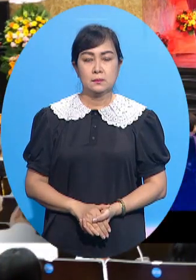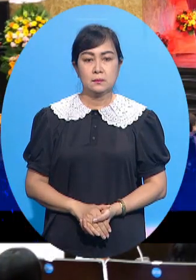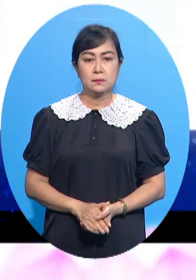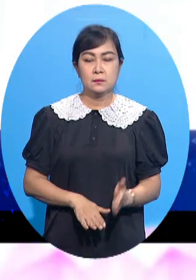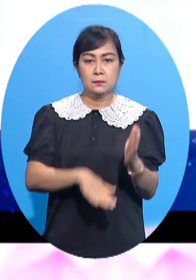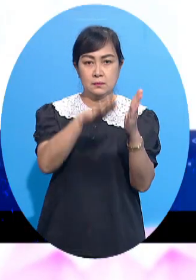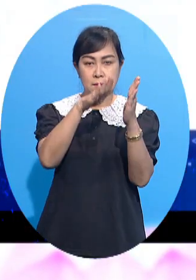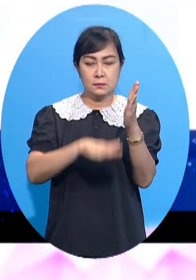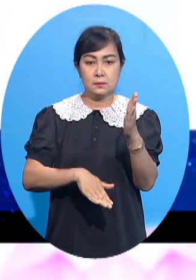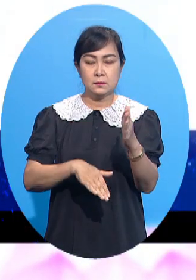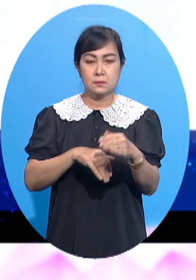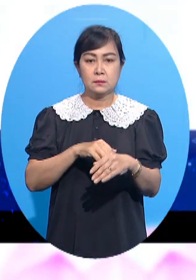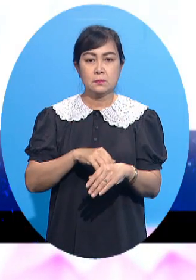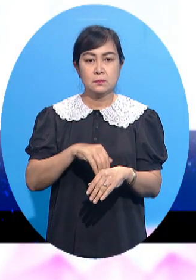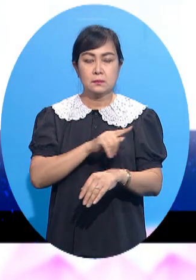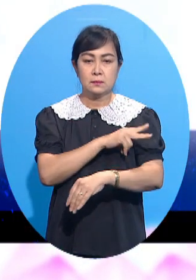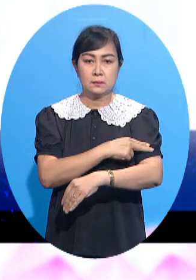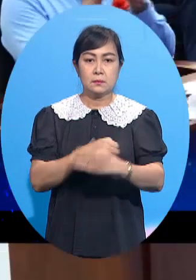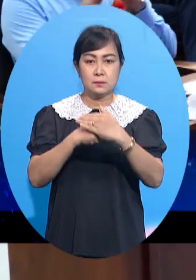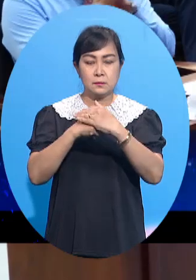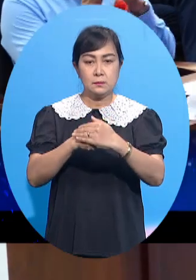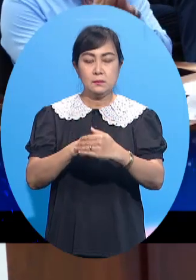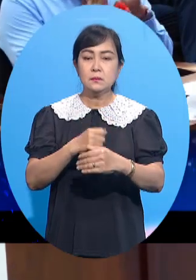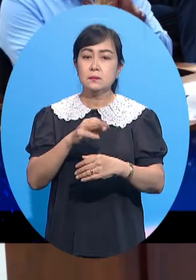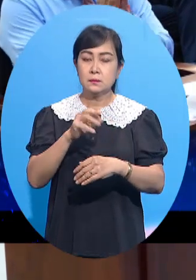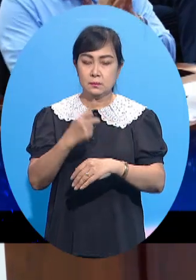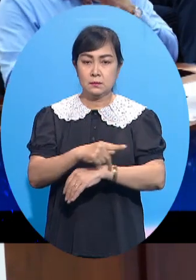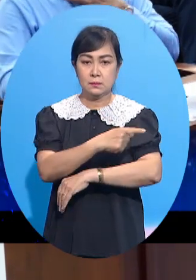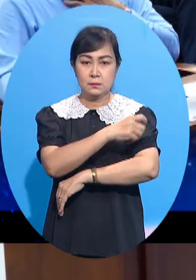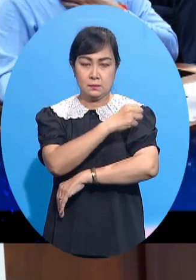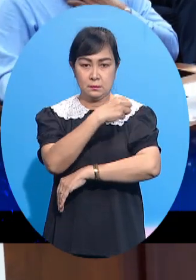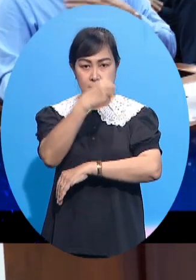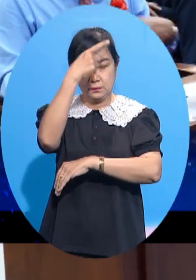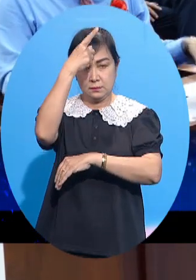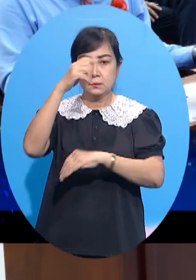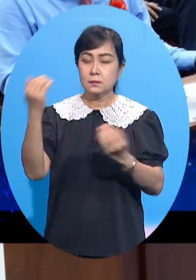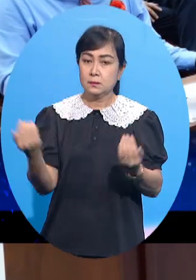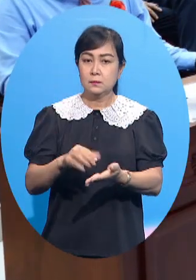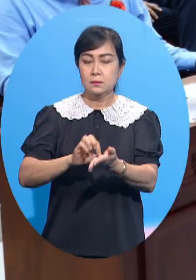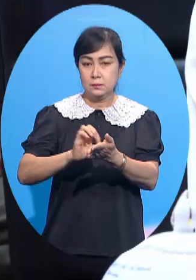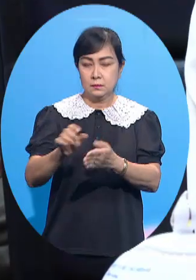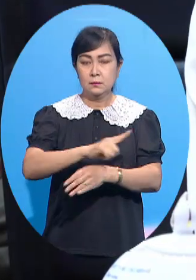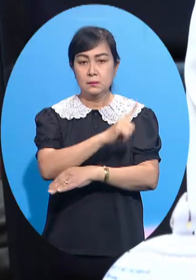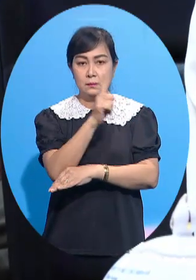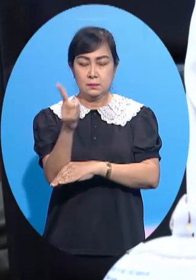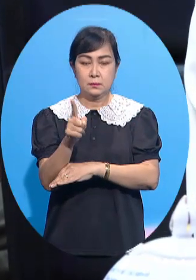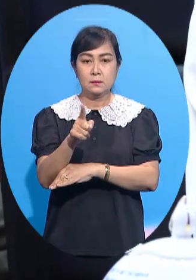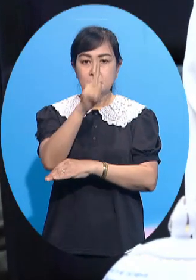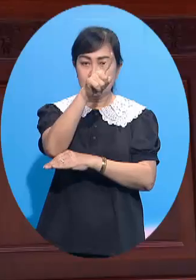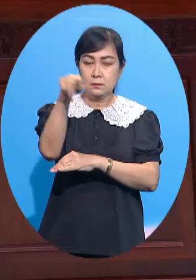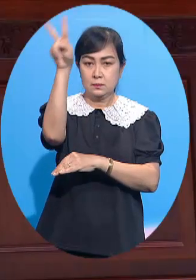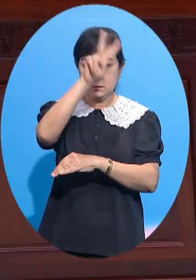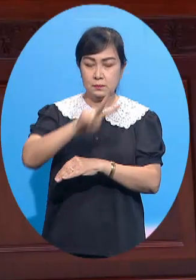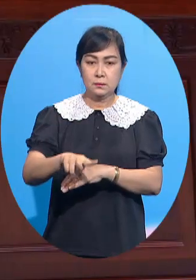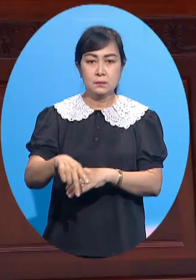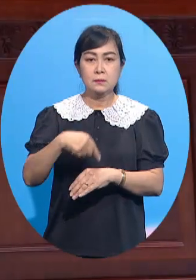Tại chương trình, Phó Giáo sư Tiến sĩ Nguyễn Tấn Phát, Giám đốc Học viện Cán bộ Thành phố Hồ Chí Minh, ôn lại truyền thống Ngày Nhà giáo Việt Nam, nhấn mạnh những thế hệ